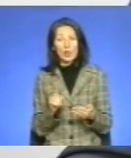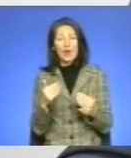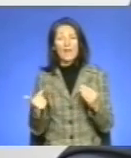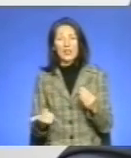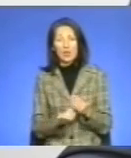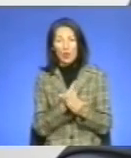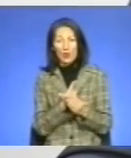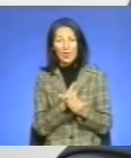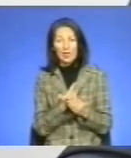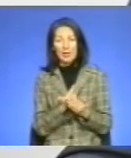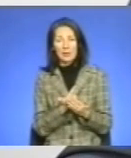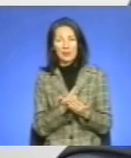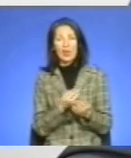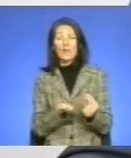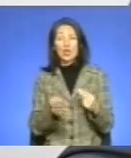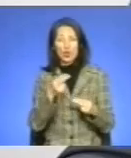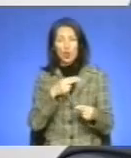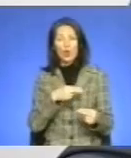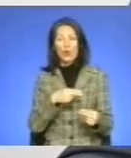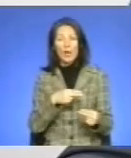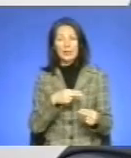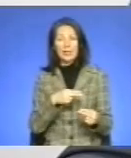відновити, відшкодувати